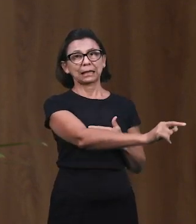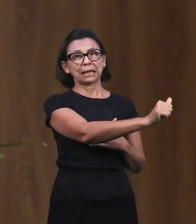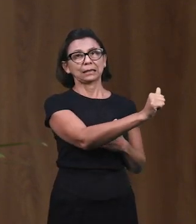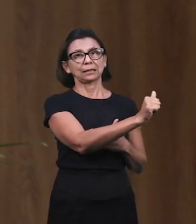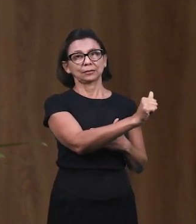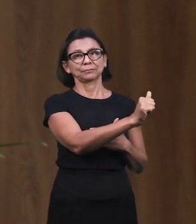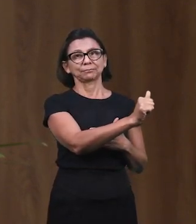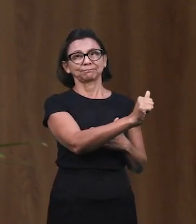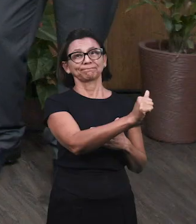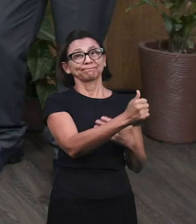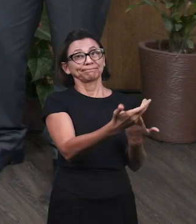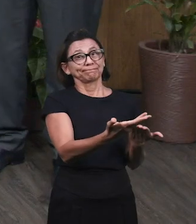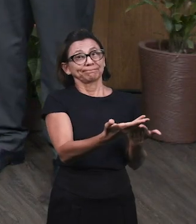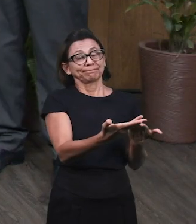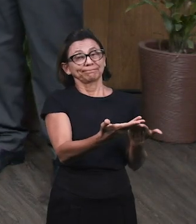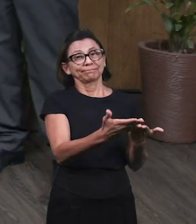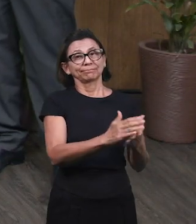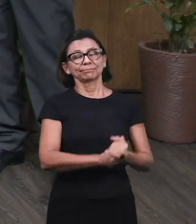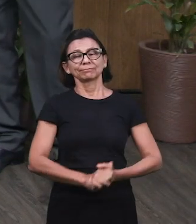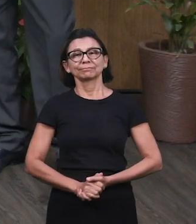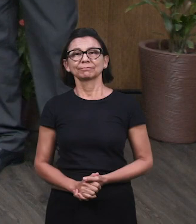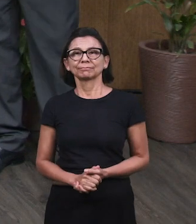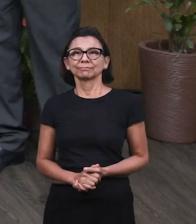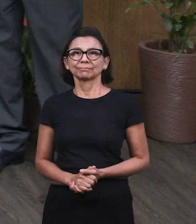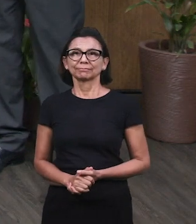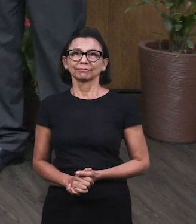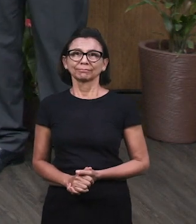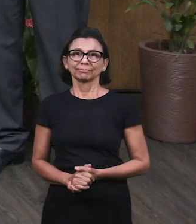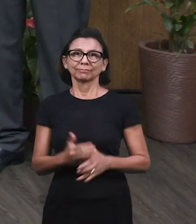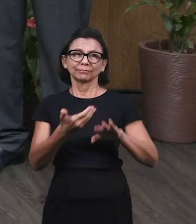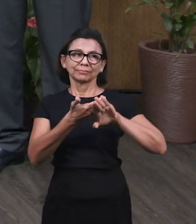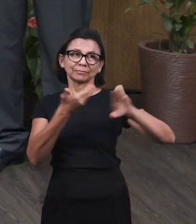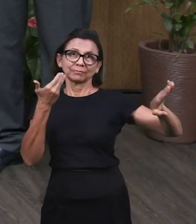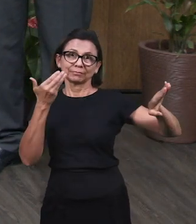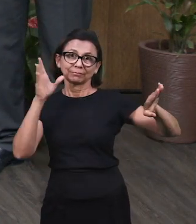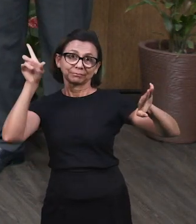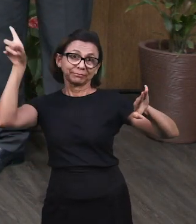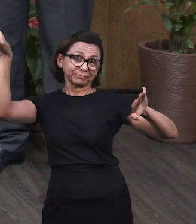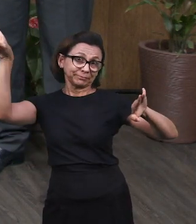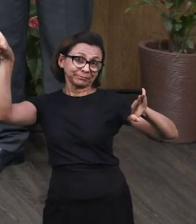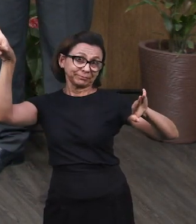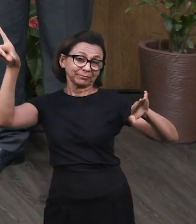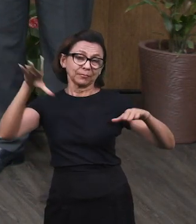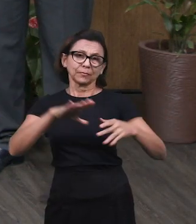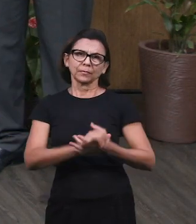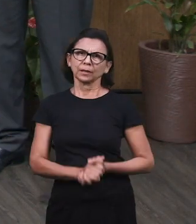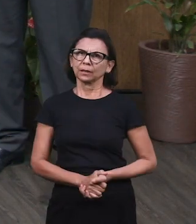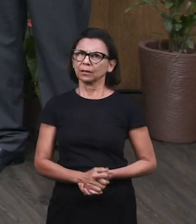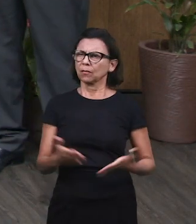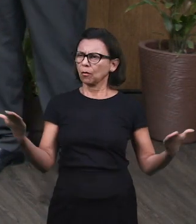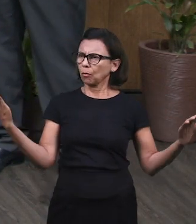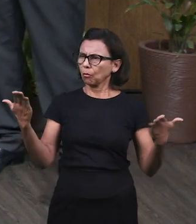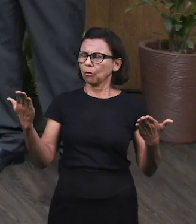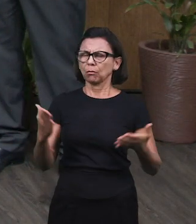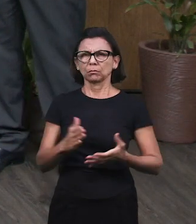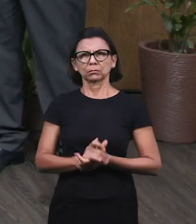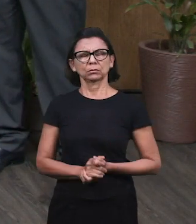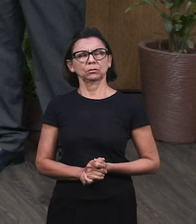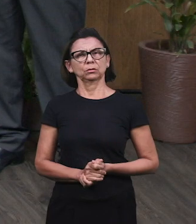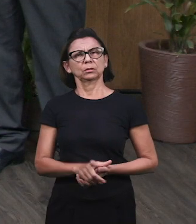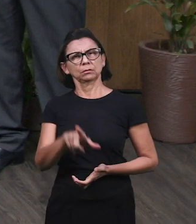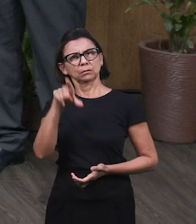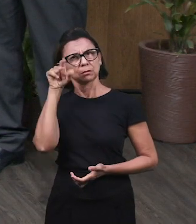Sergio, a besoin d'être prise maintenant, car quand